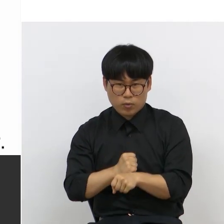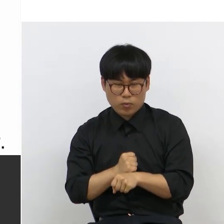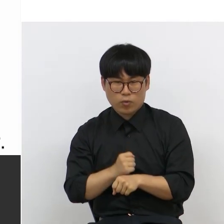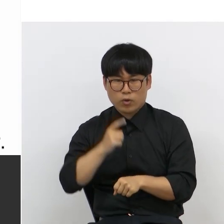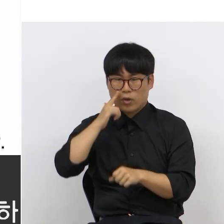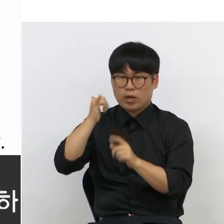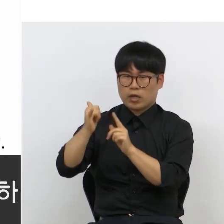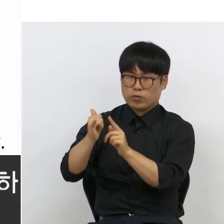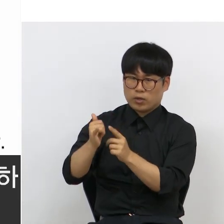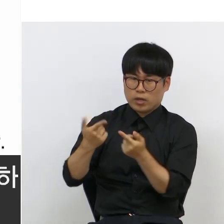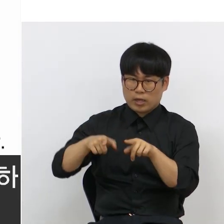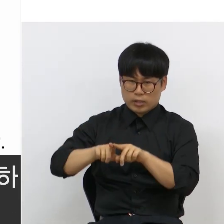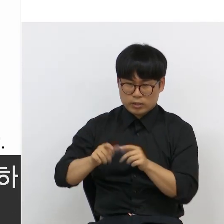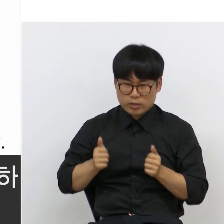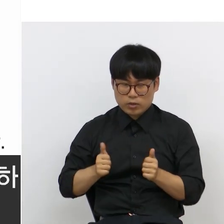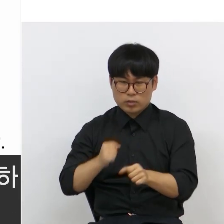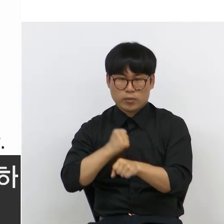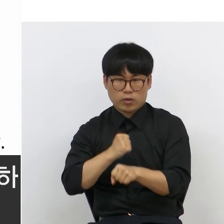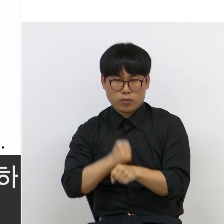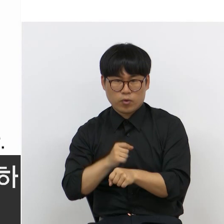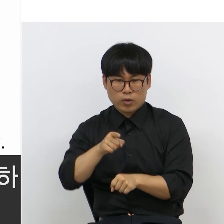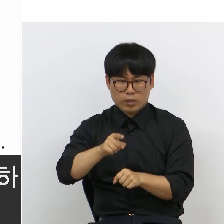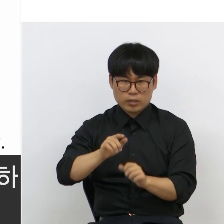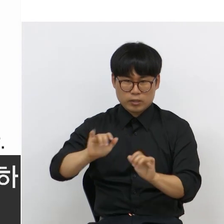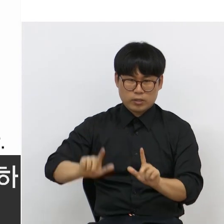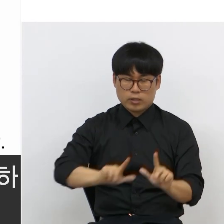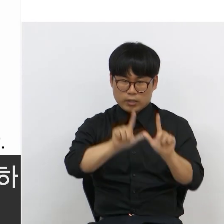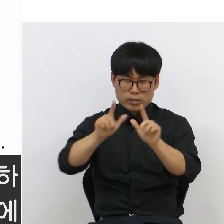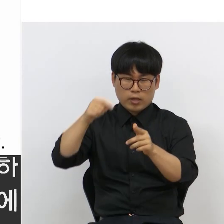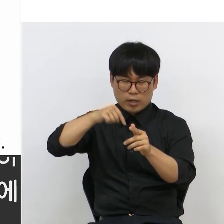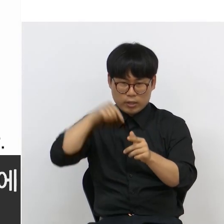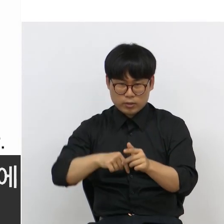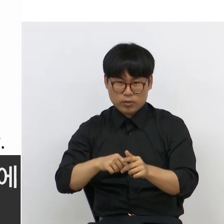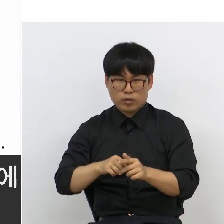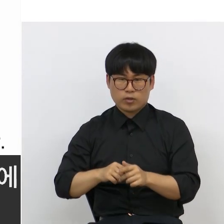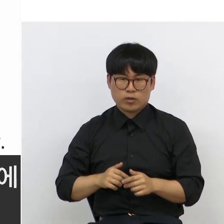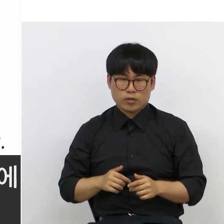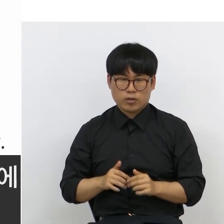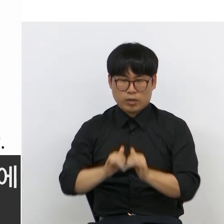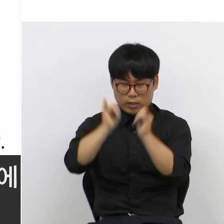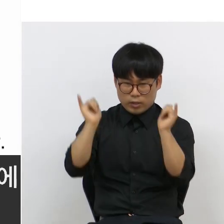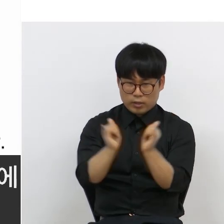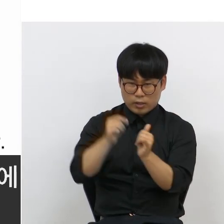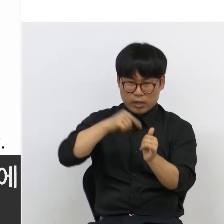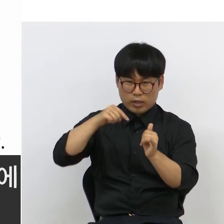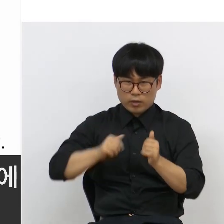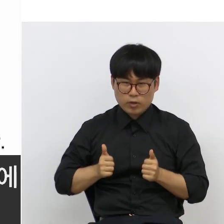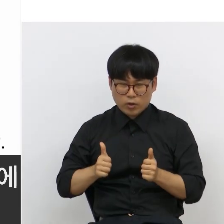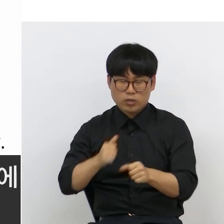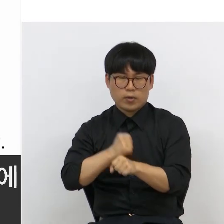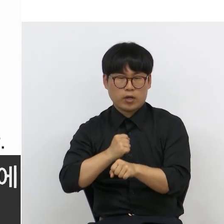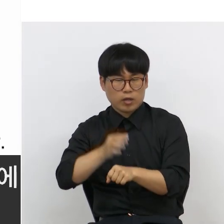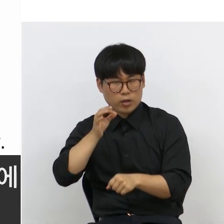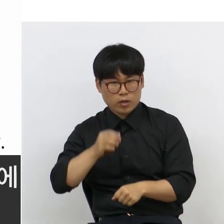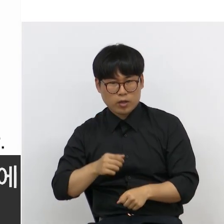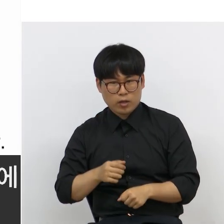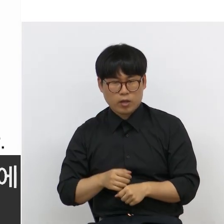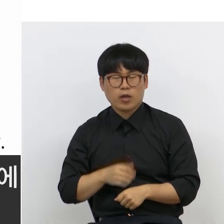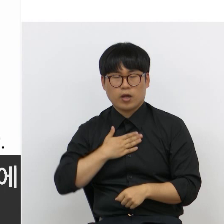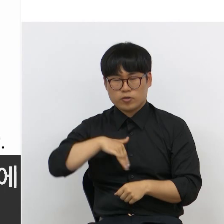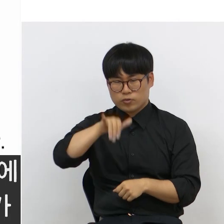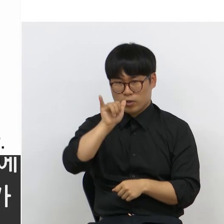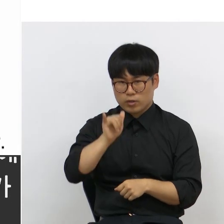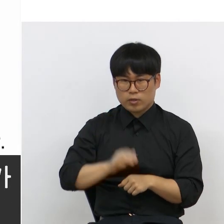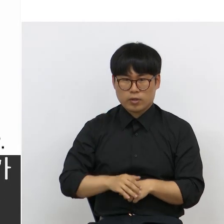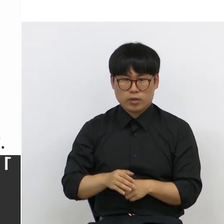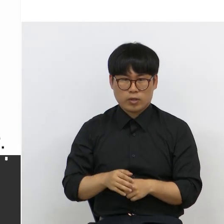그 소사이티 다시 말해서 그 지역 사회에서 얼마나 많은 사람이 노력을 했을까를 짐작을 할 수가 있습니다. 그래서 지금 인공화호를 이제